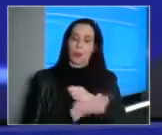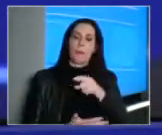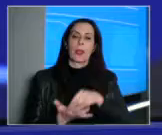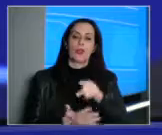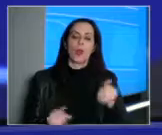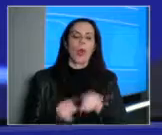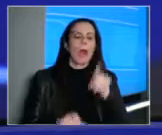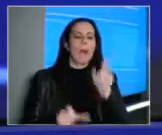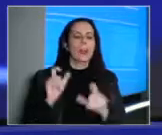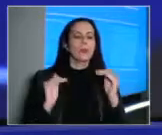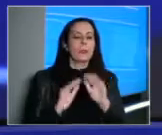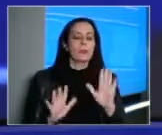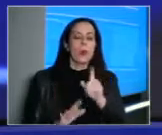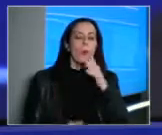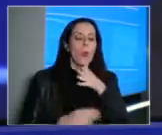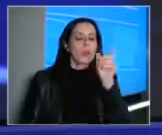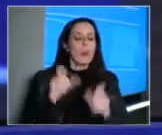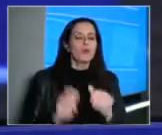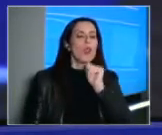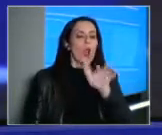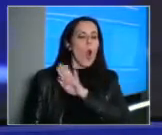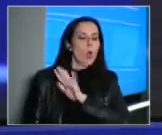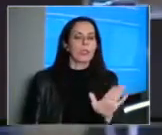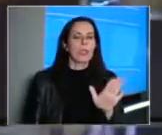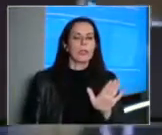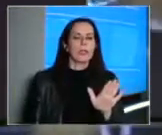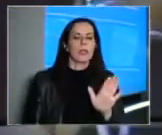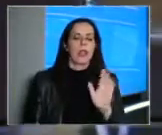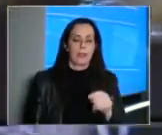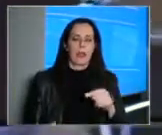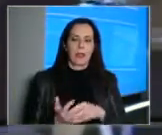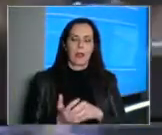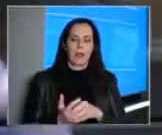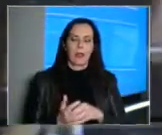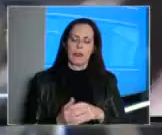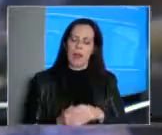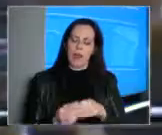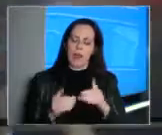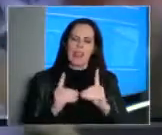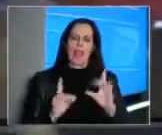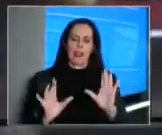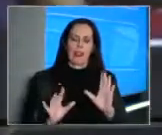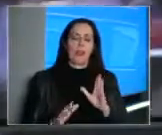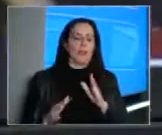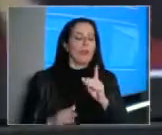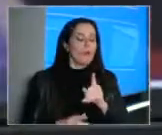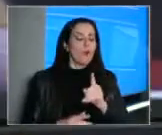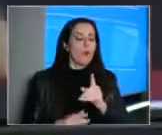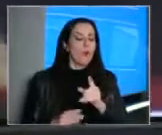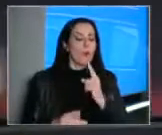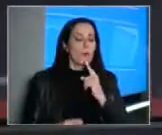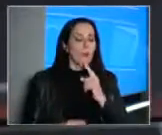פונה לאותם קהלים. הוא פונה לאנשים שלא רוצים את המפלגתיות, את המנגנון, והוא פונה